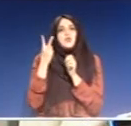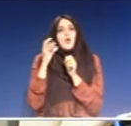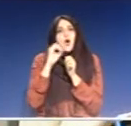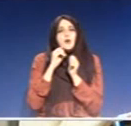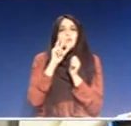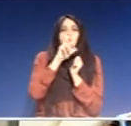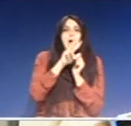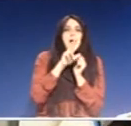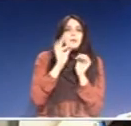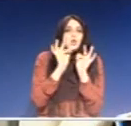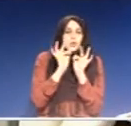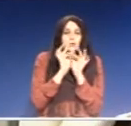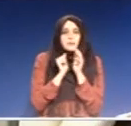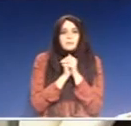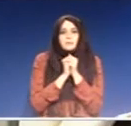بارك أيوة